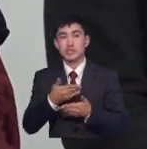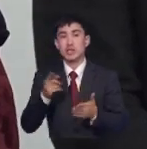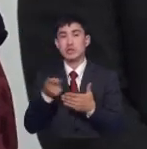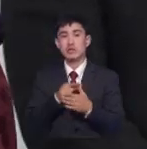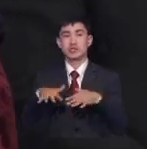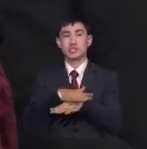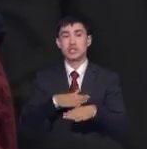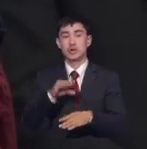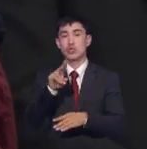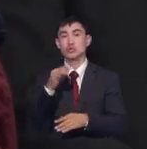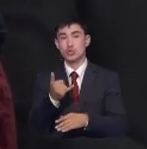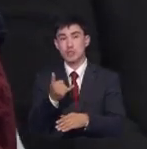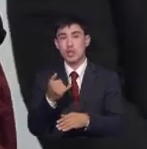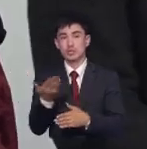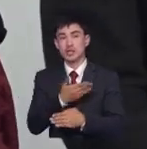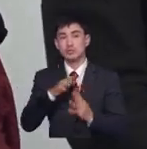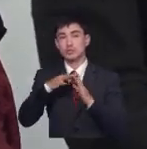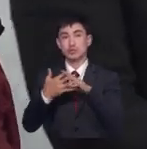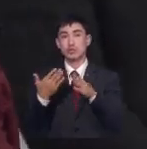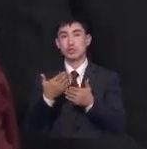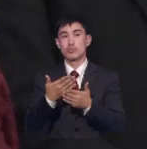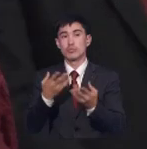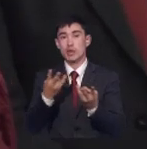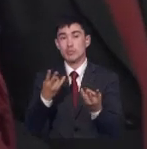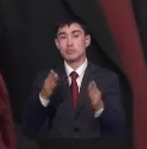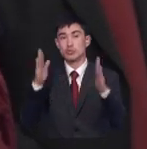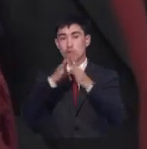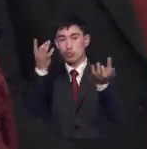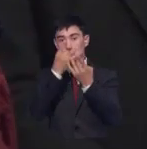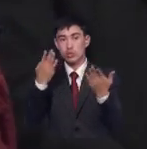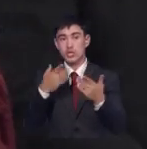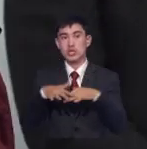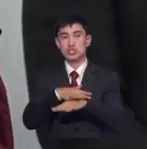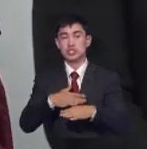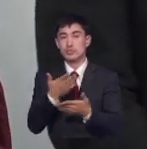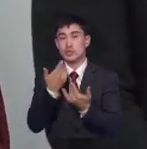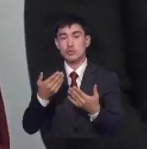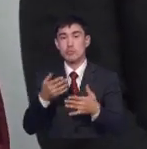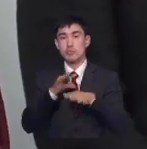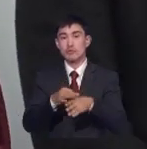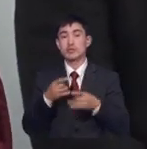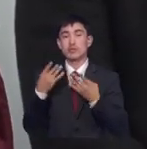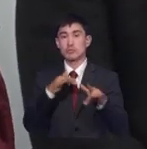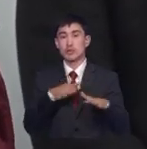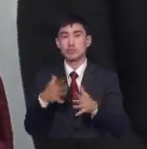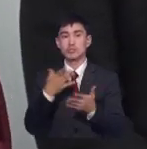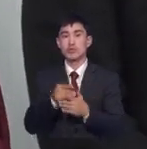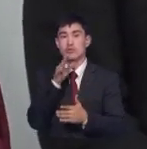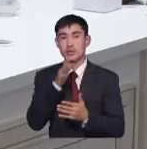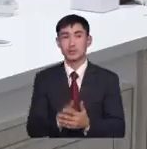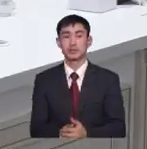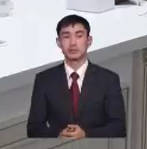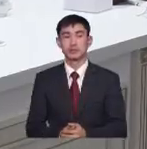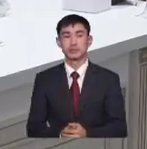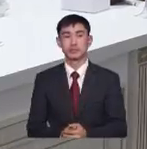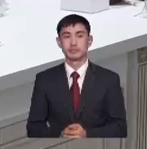имени всех жителей станции коксу что нашему населенному пункту необходим Дом культуры так как жителям негде проводить культурные мероприятия и свой